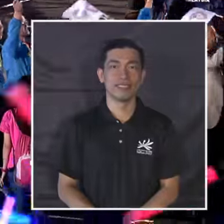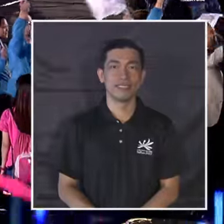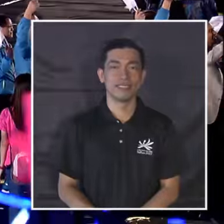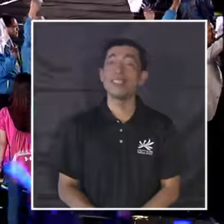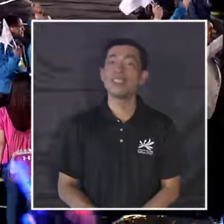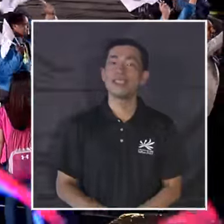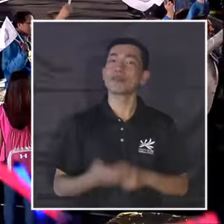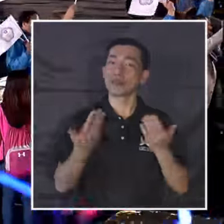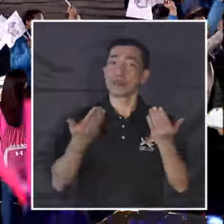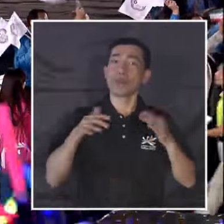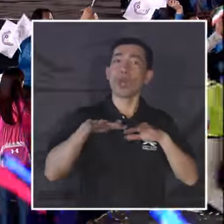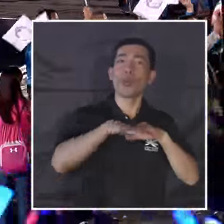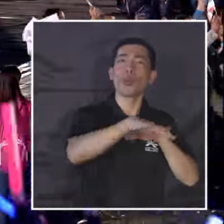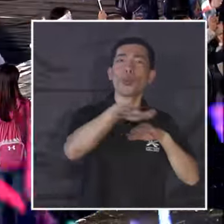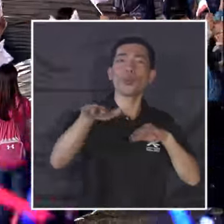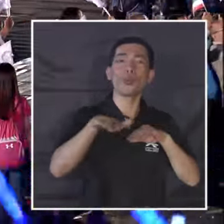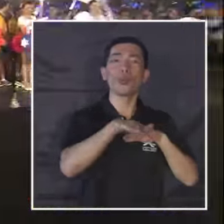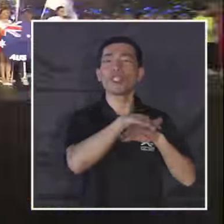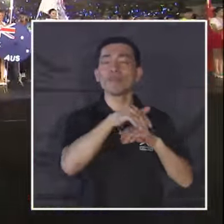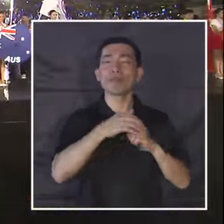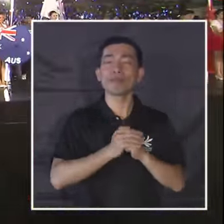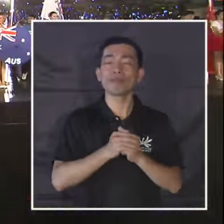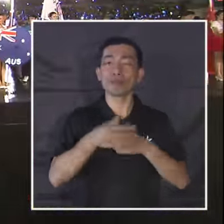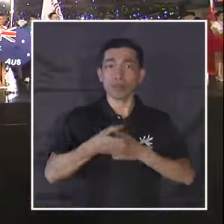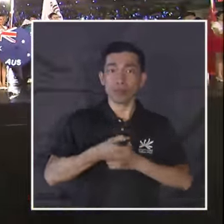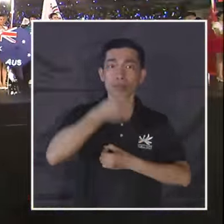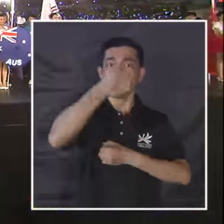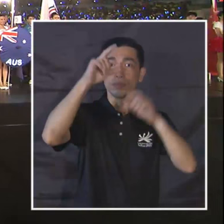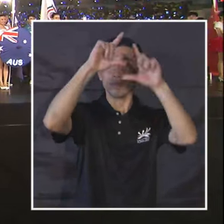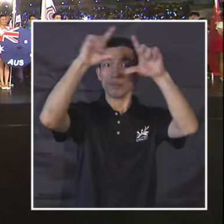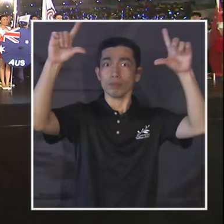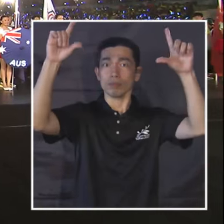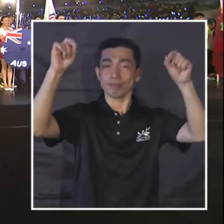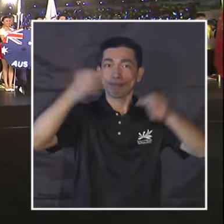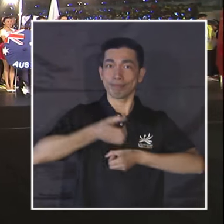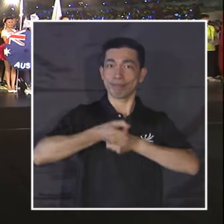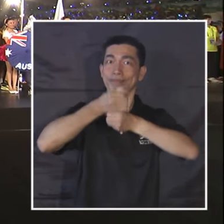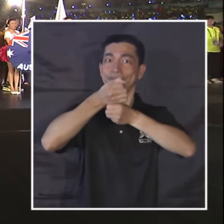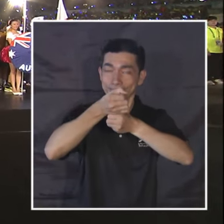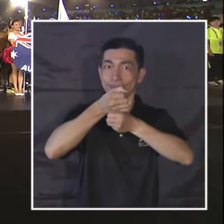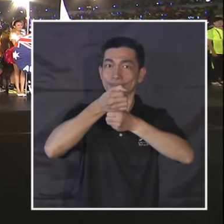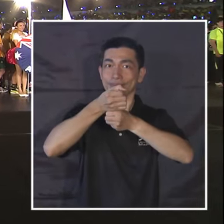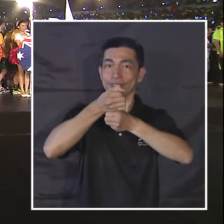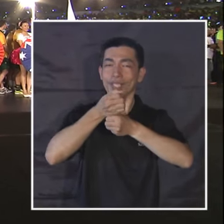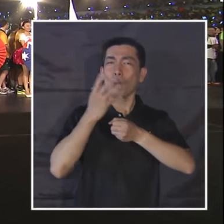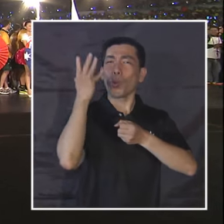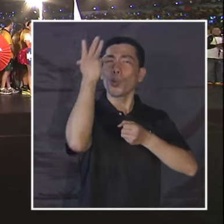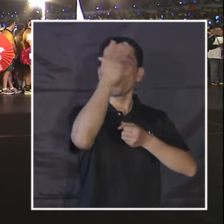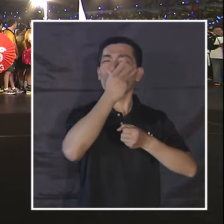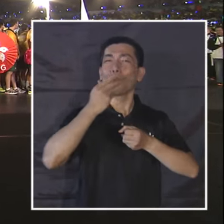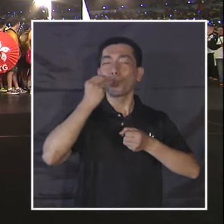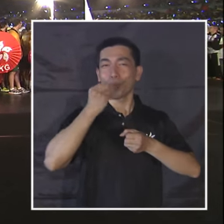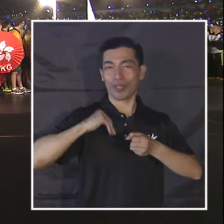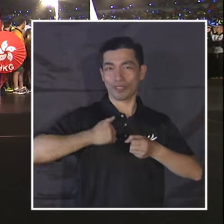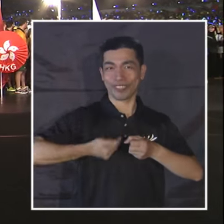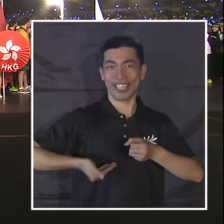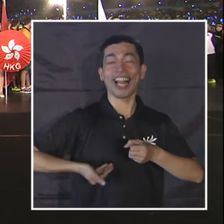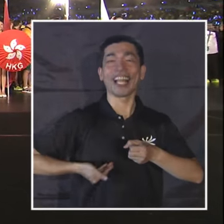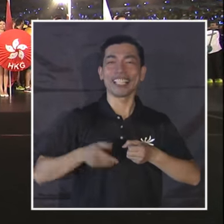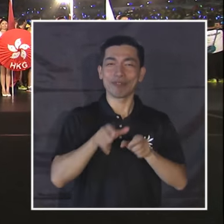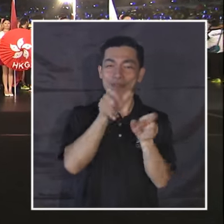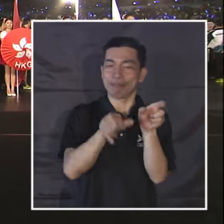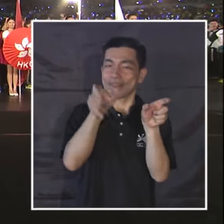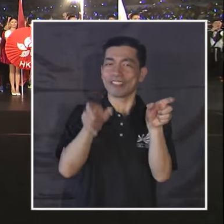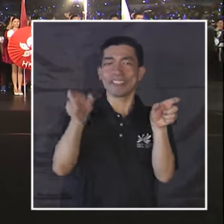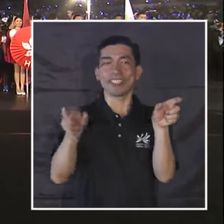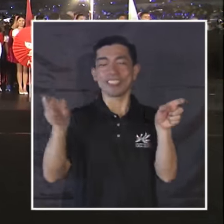现场可以看到本次直排手也是直伞手的美丽的明传大学青善服